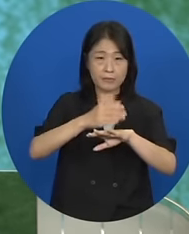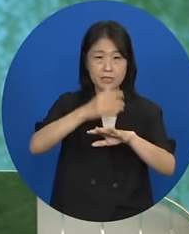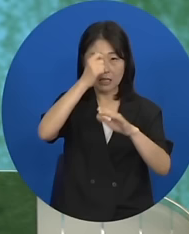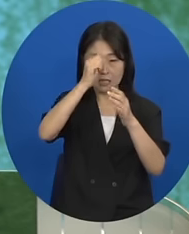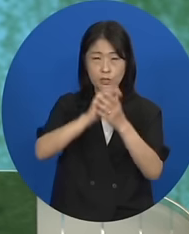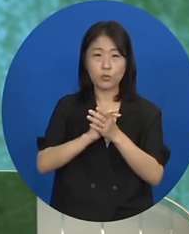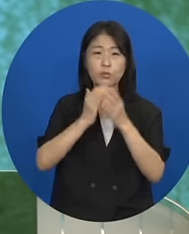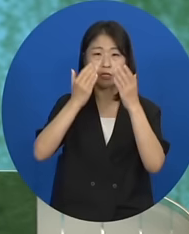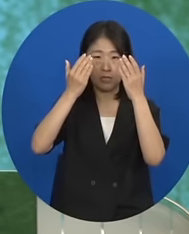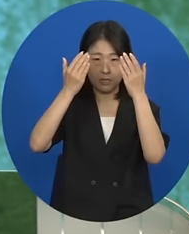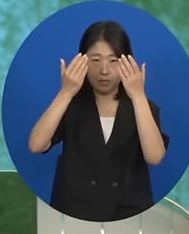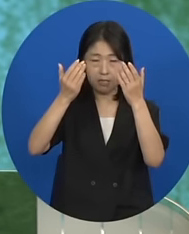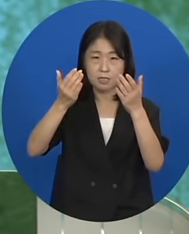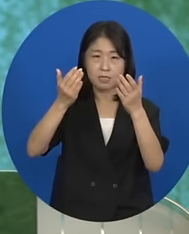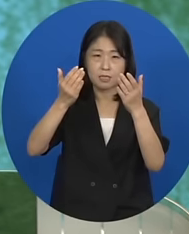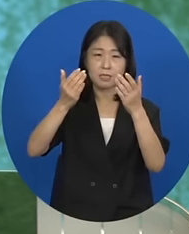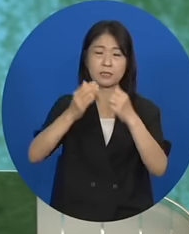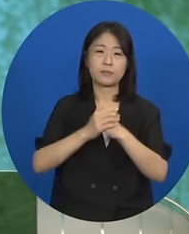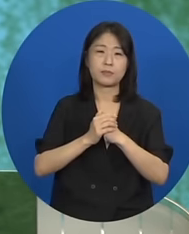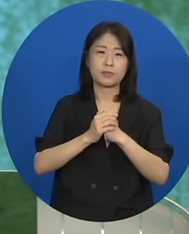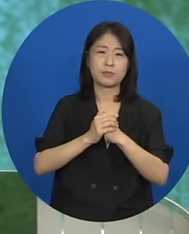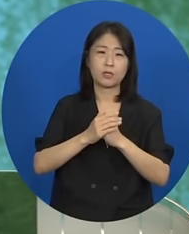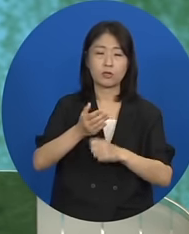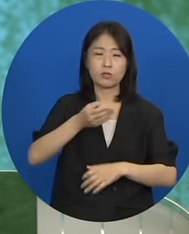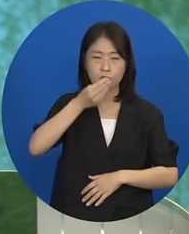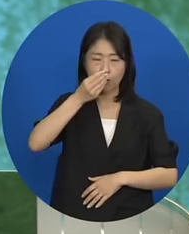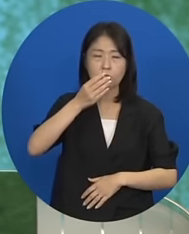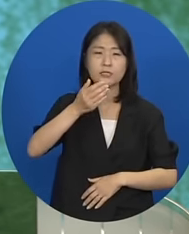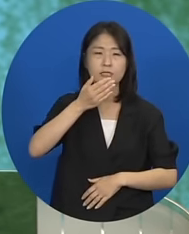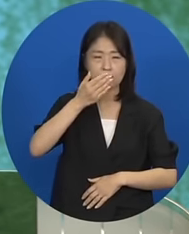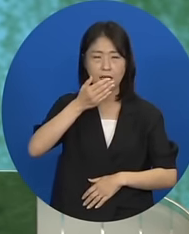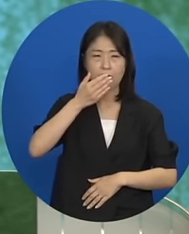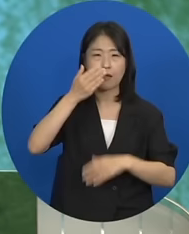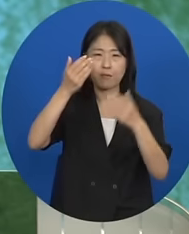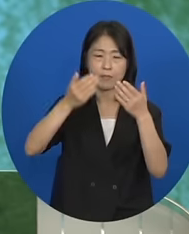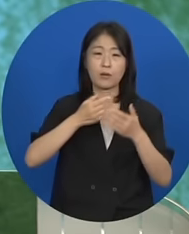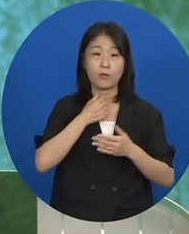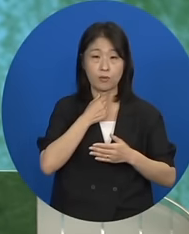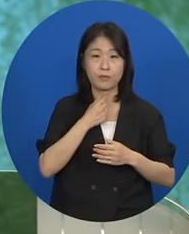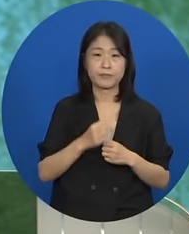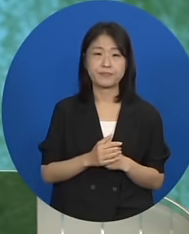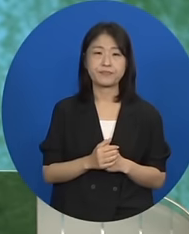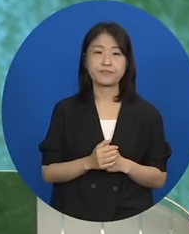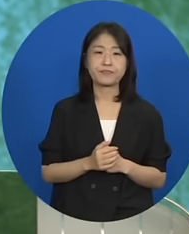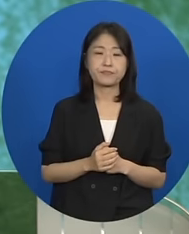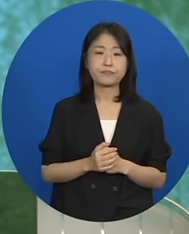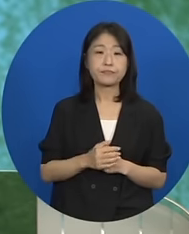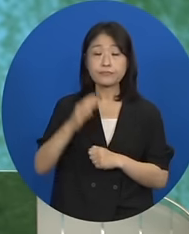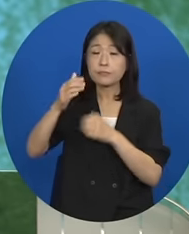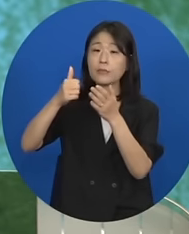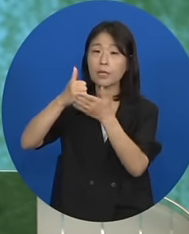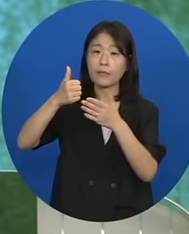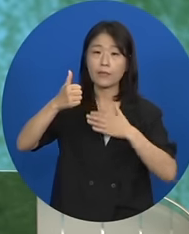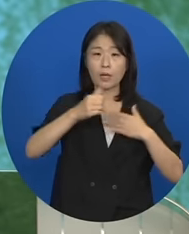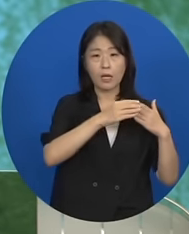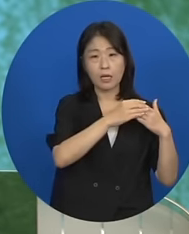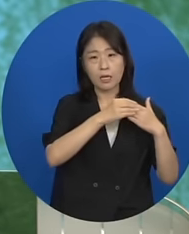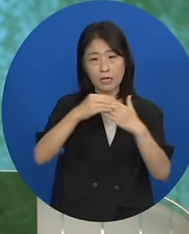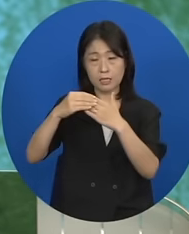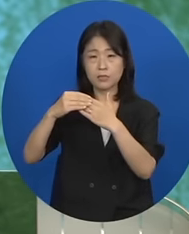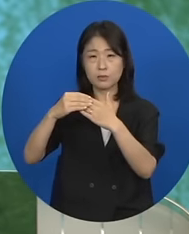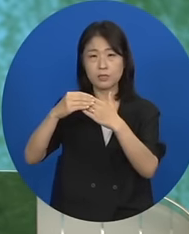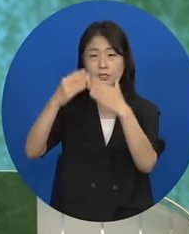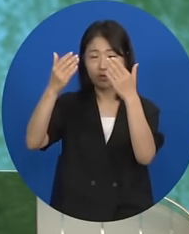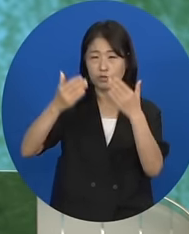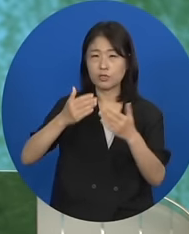성찬을 하셨 거든요 우리가 오늘 기도할 때에 하나님 저의 인생을 여기까지 인도해 주셔서